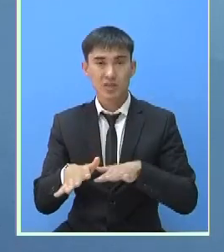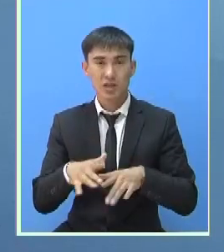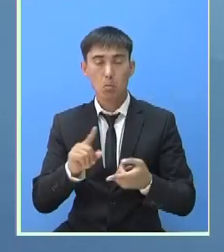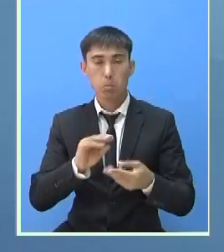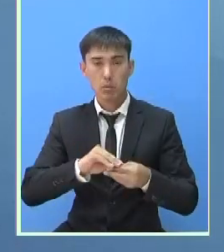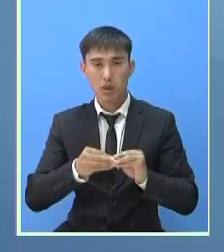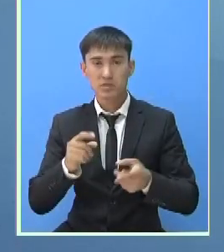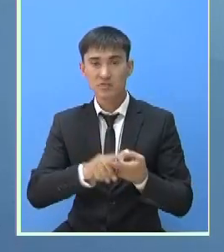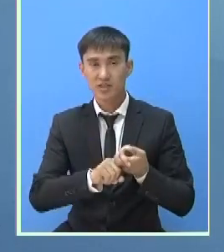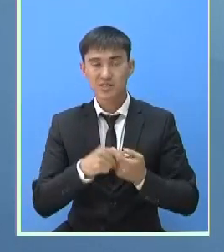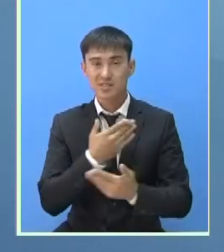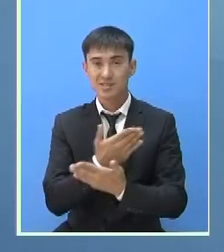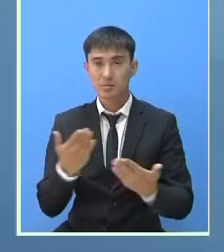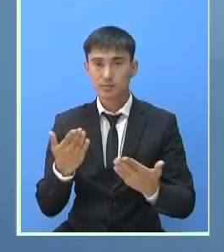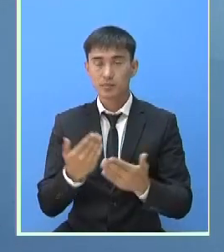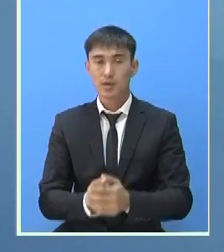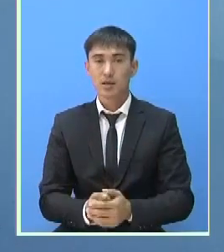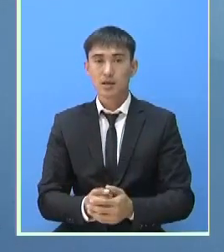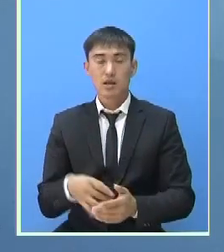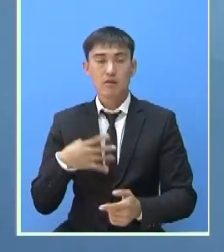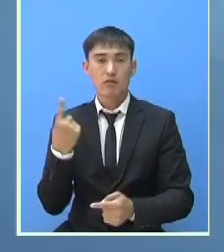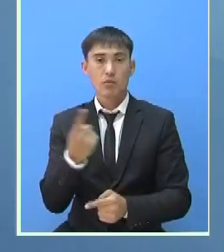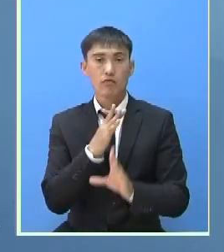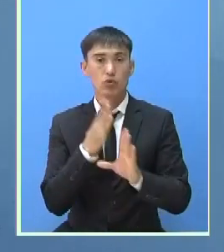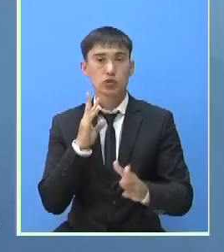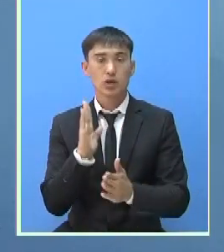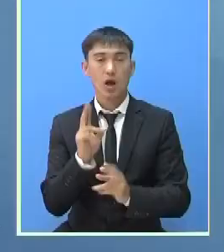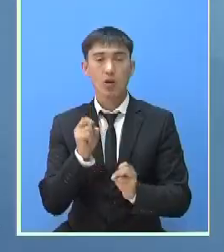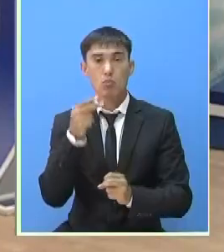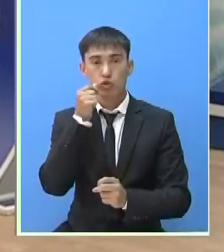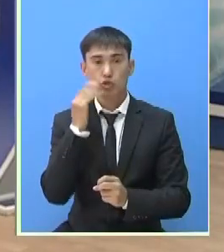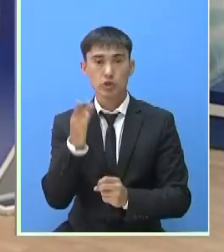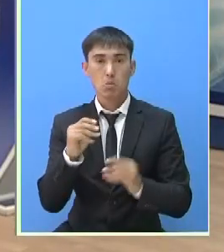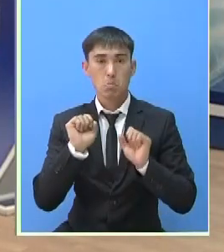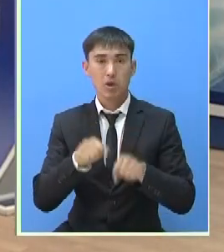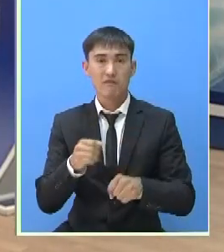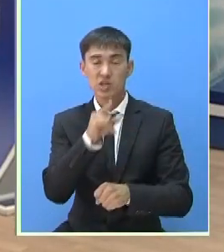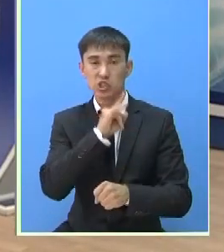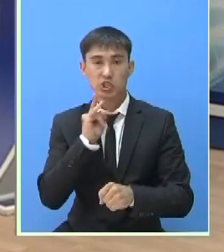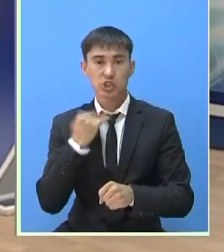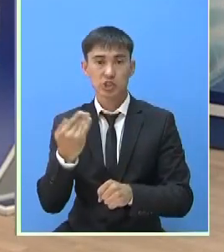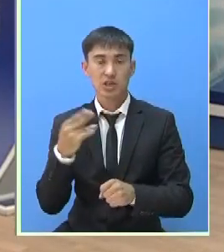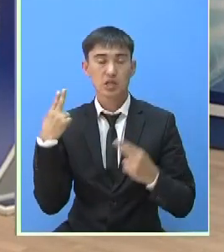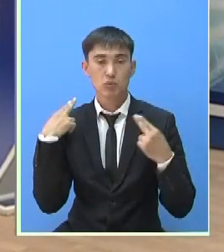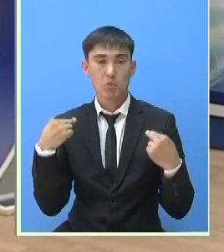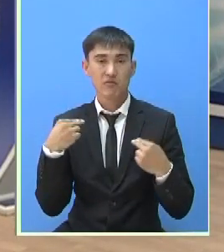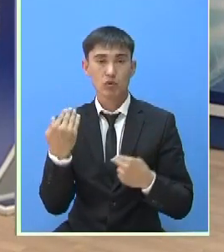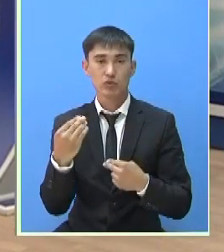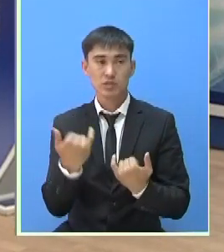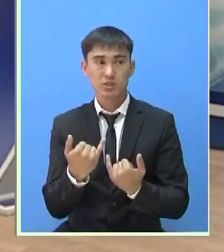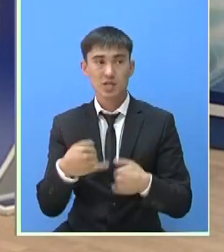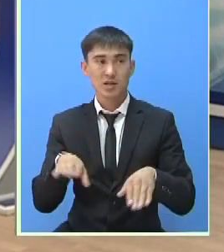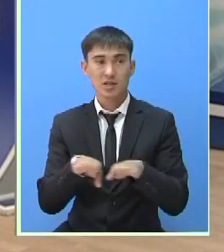ними. Ну, наверное, в первую очередь мы, как мужчины, предоставим право женщине, несмотря что женщина в погонах и